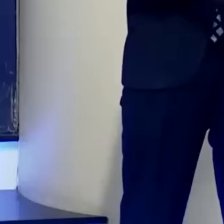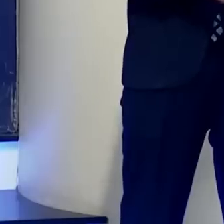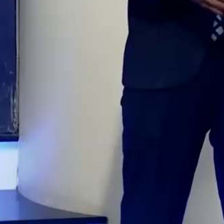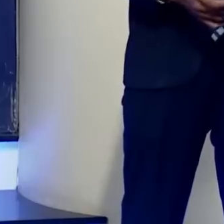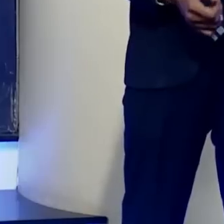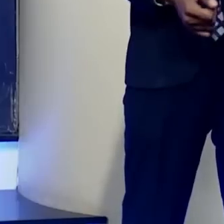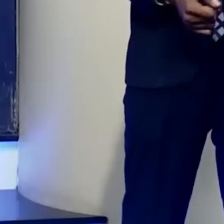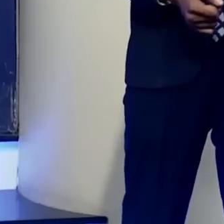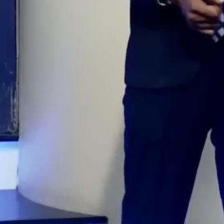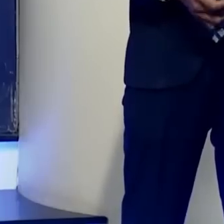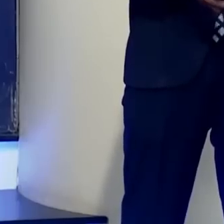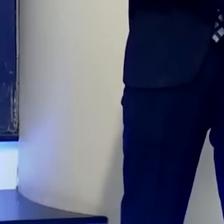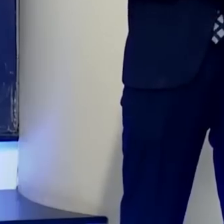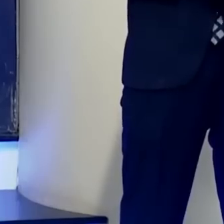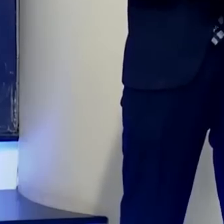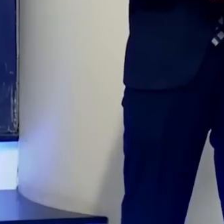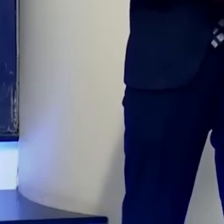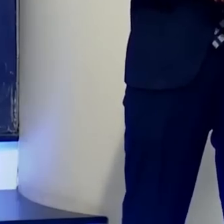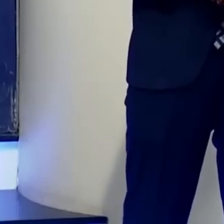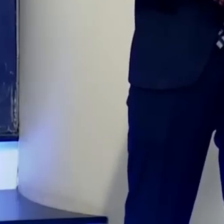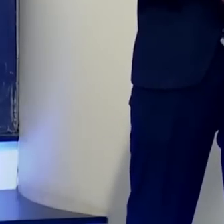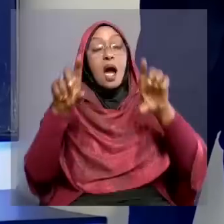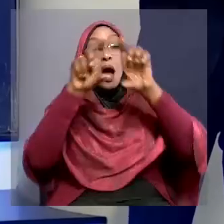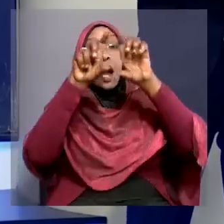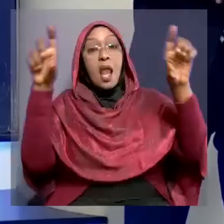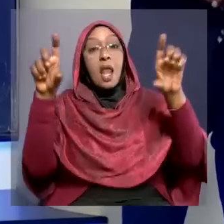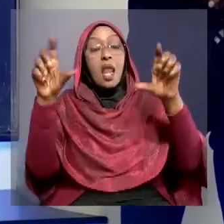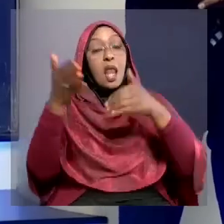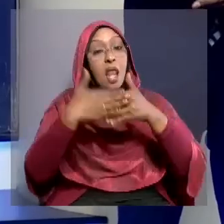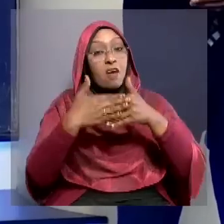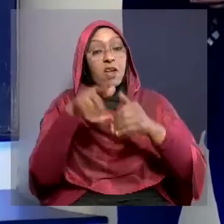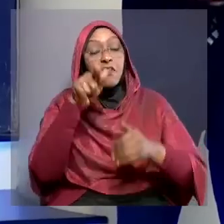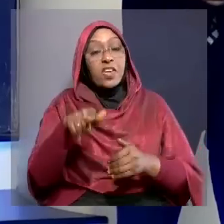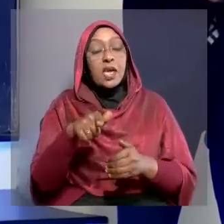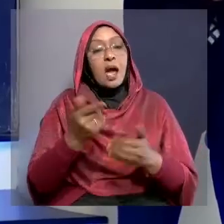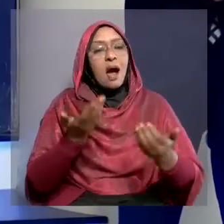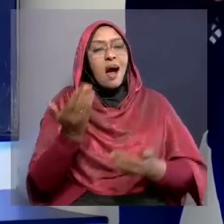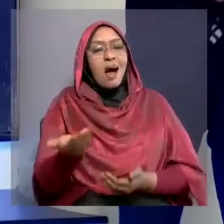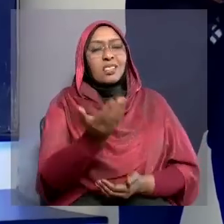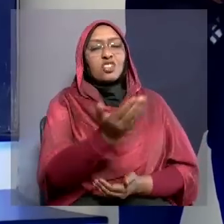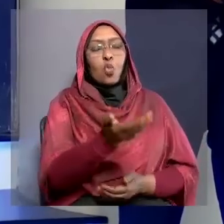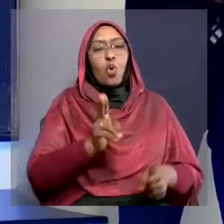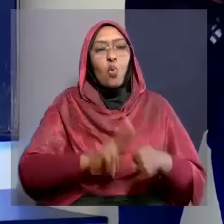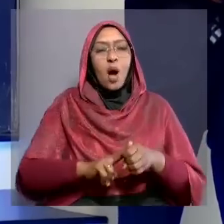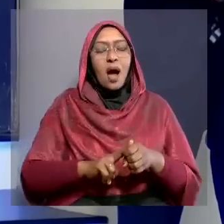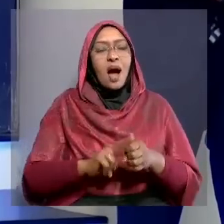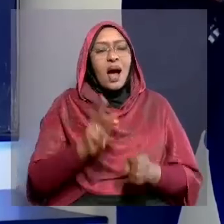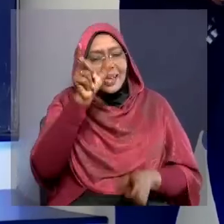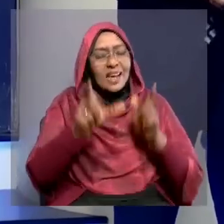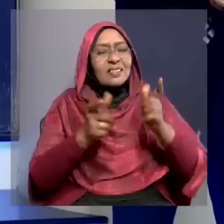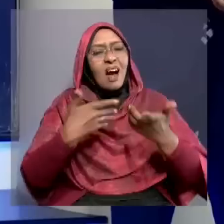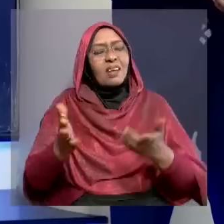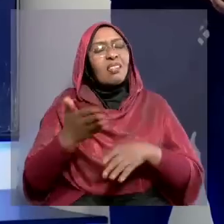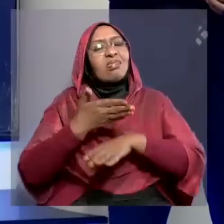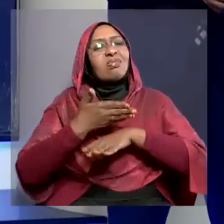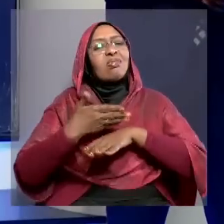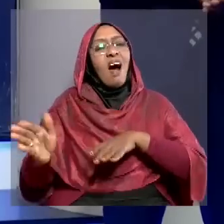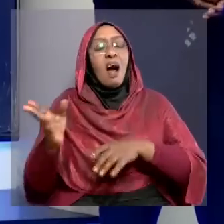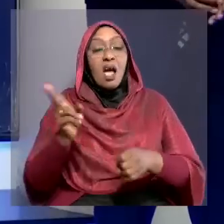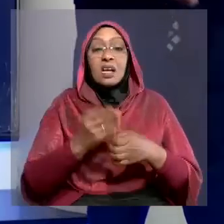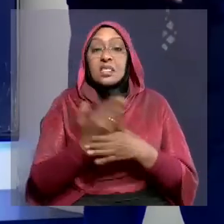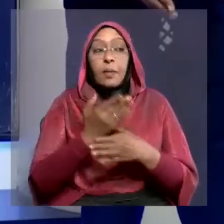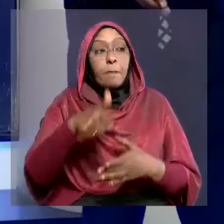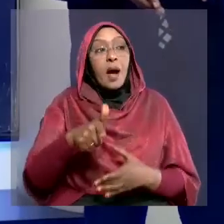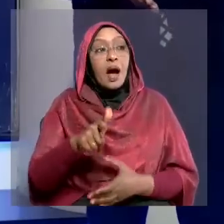ومناطقها التجارية والصناعية، عمالة الأطفال واستغلالهم في التسول وضياع آخرين هائمين على وجوههم مع